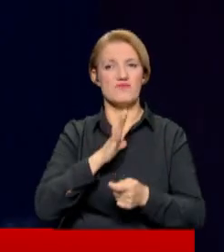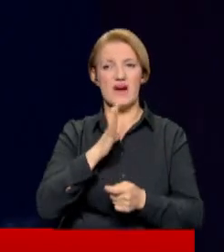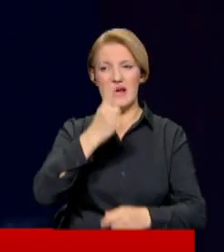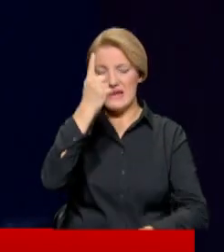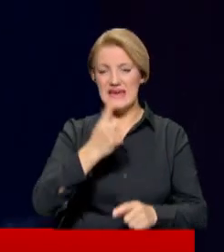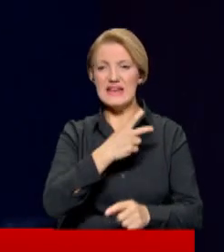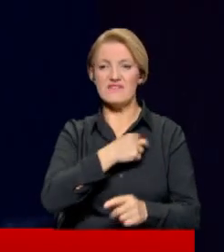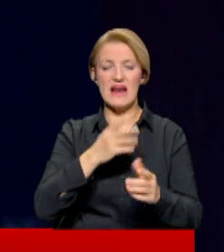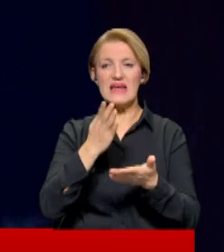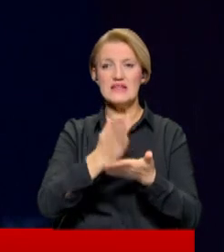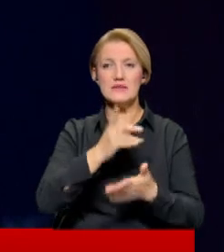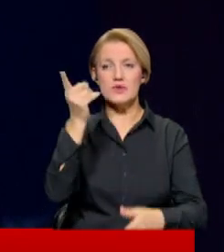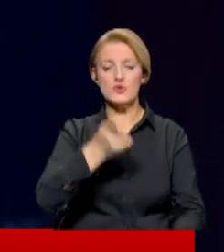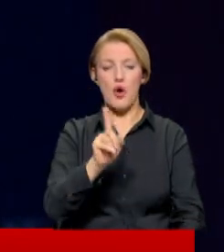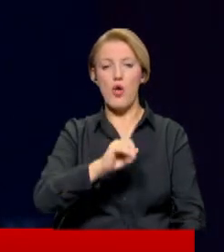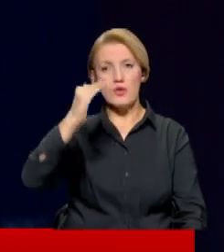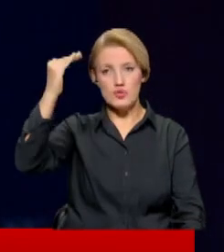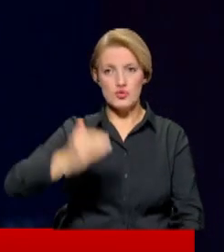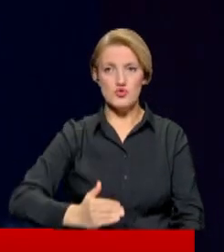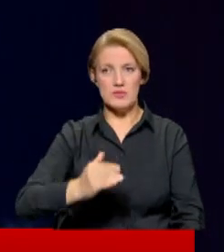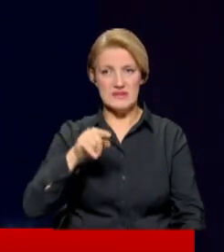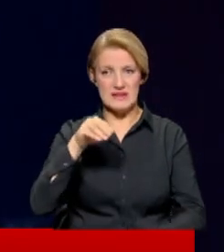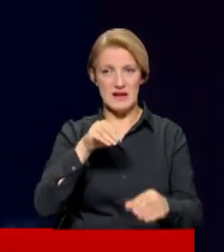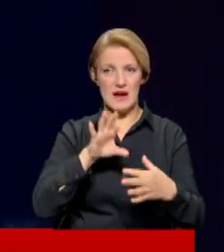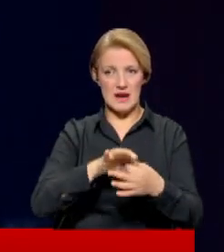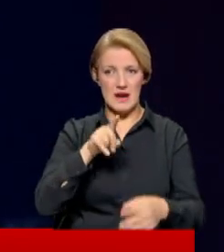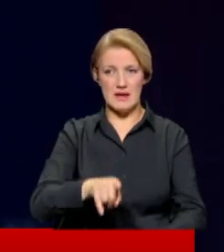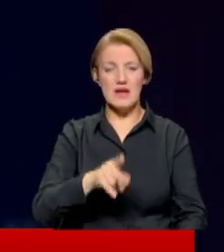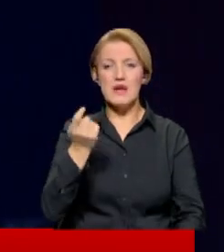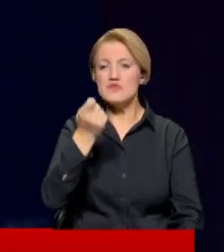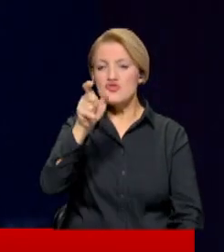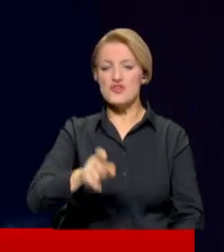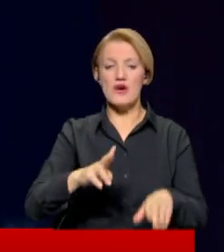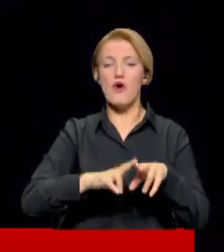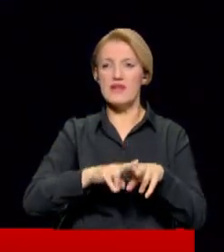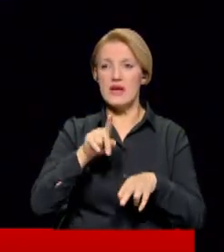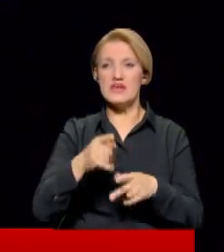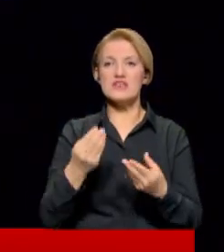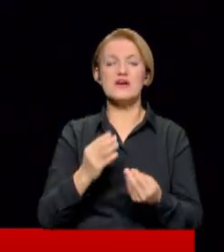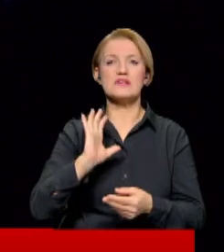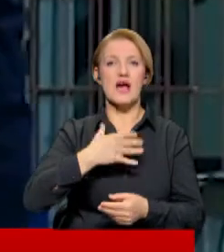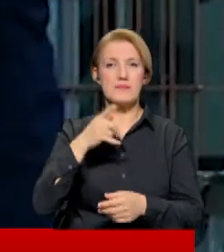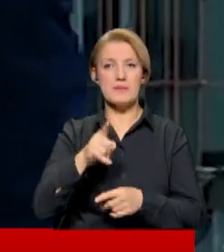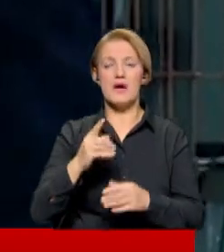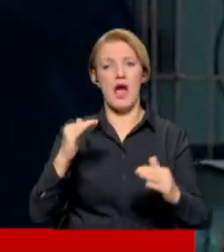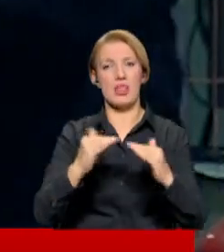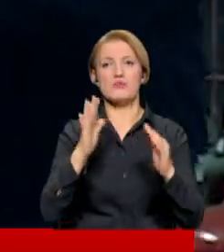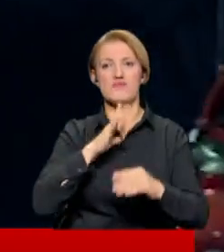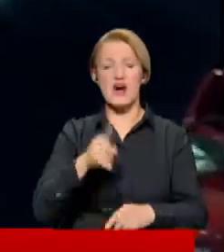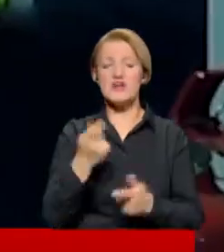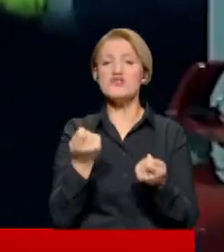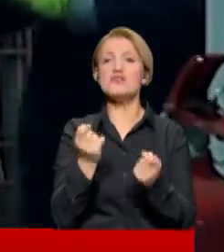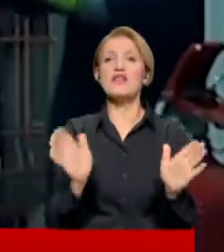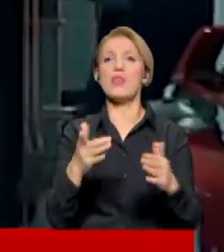İlk vergi diliminin yüzde ona düşürülmesi ile ilgili hem işçi konfederasyonlarımızın hem işveren tarafının bir mutabakatı var Tüm İşçi